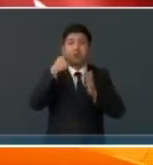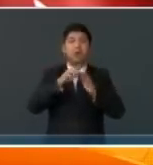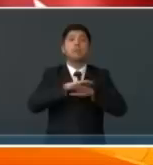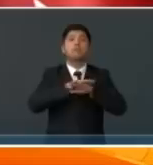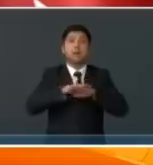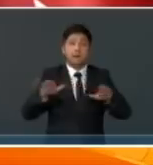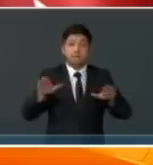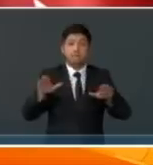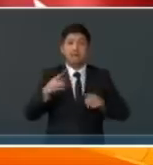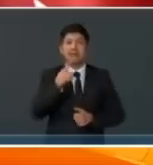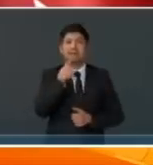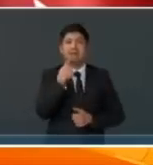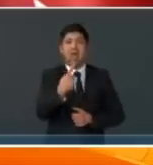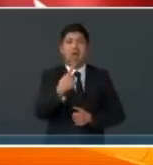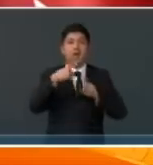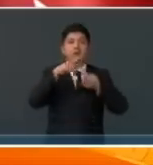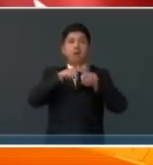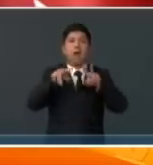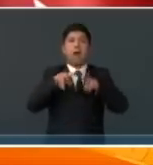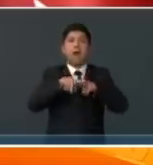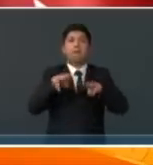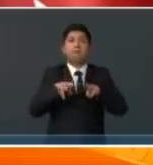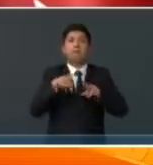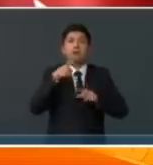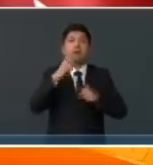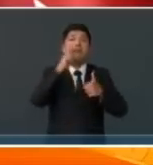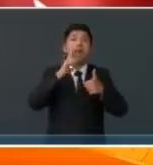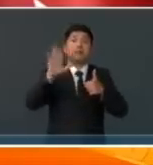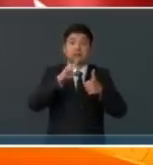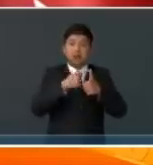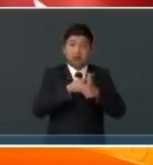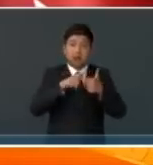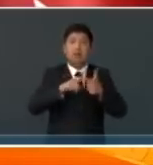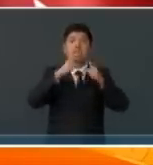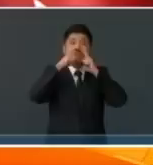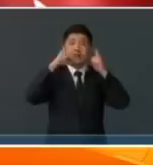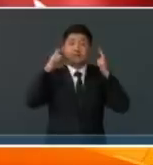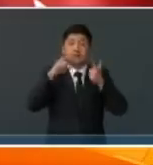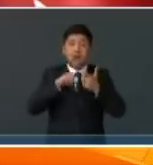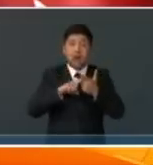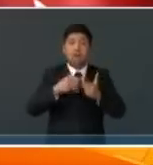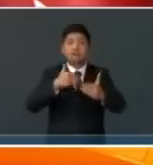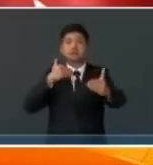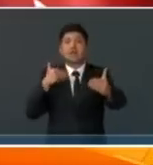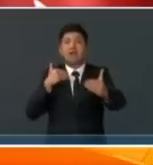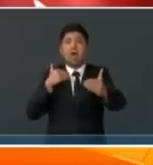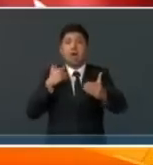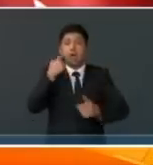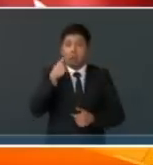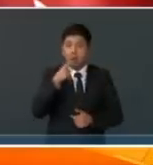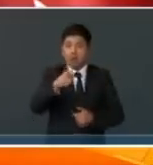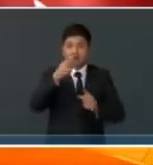Tamam diye ifade ettiğimiz temizlik maske mesafe